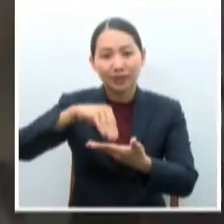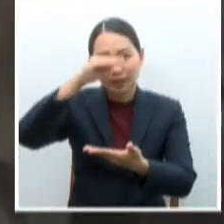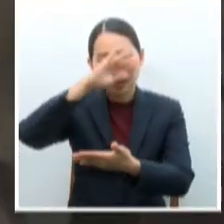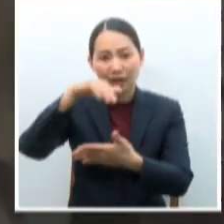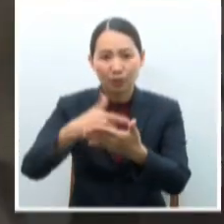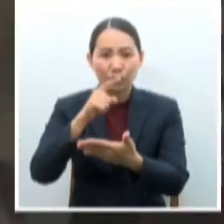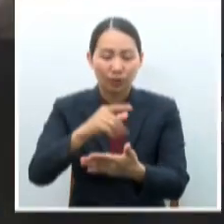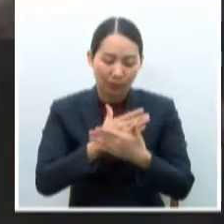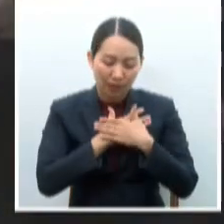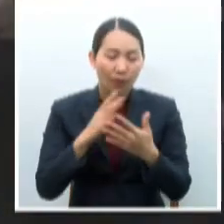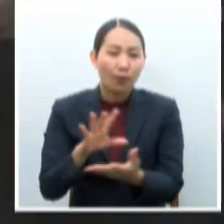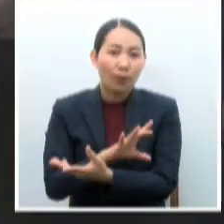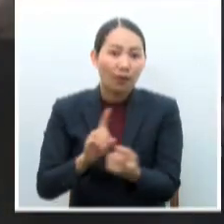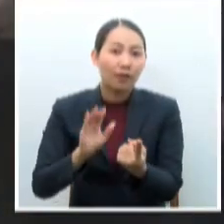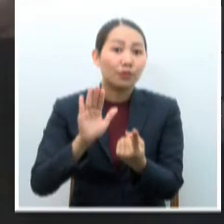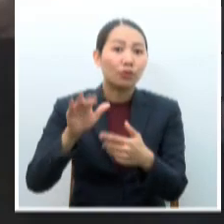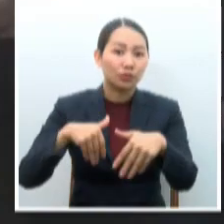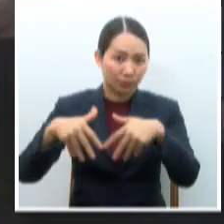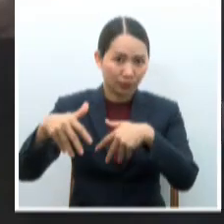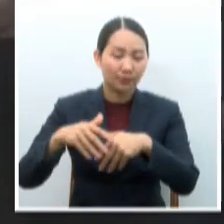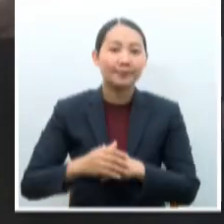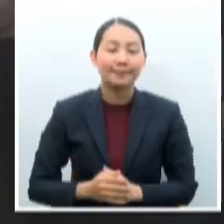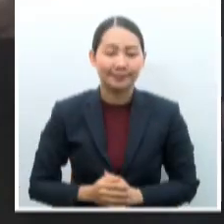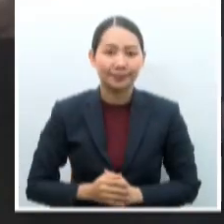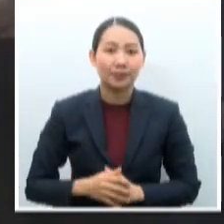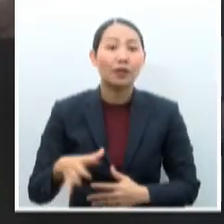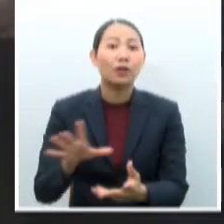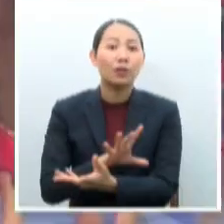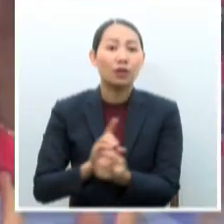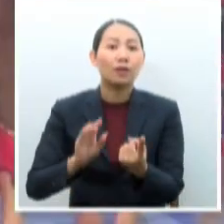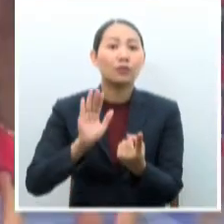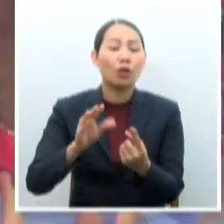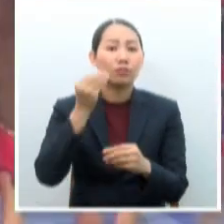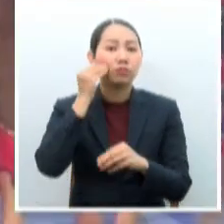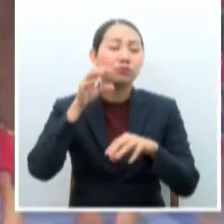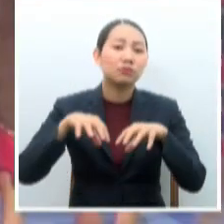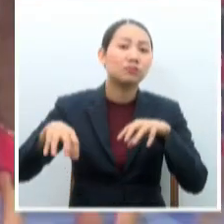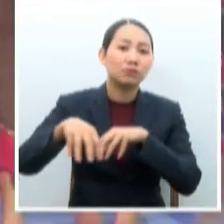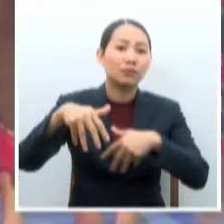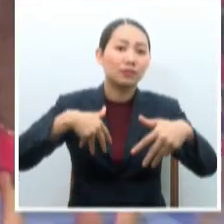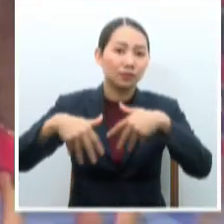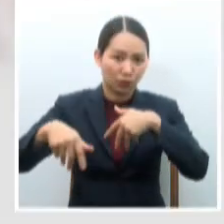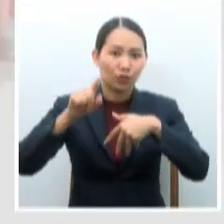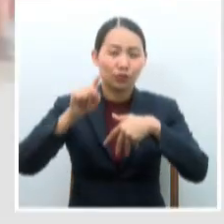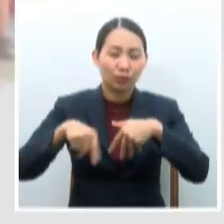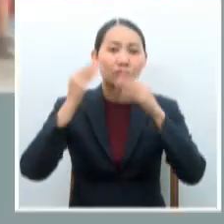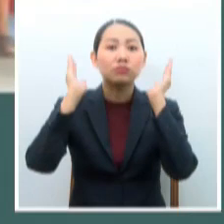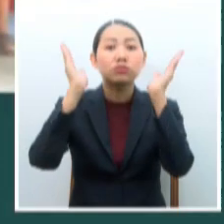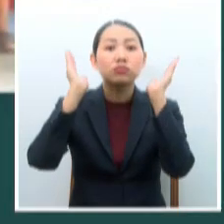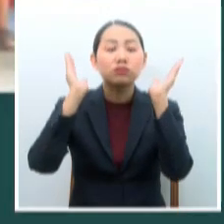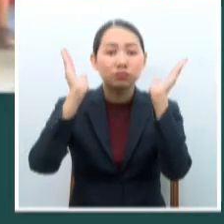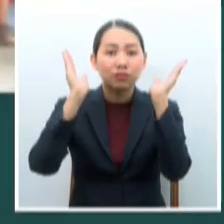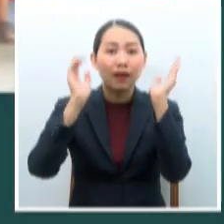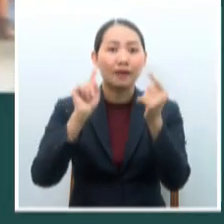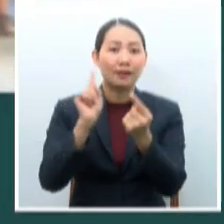อีกทั้งยังเป็นการนำศิลปะพื้นบ้านออกมาสู่สาธารณะให้เป็นที่รู้จัก 1. ร่วมแสดงเทศ